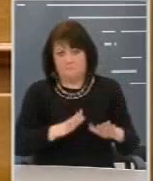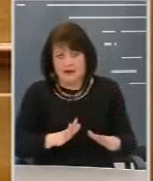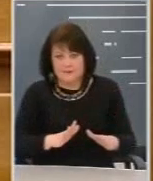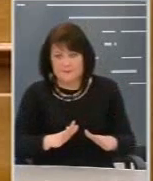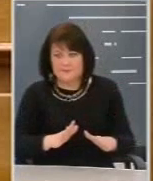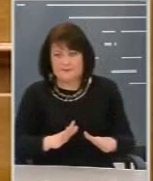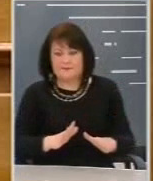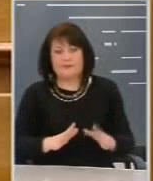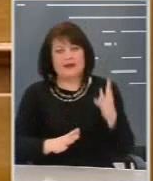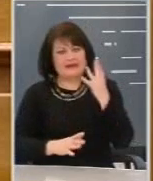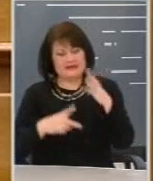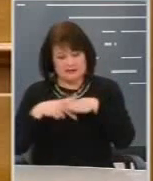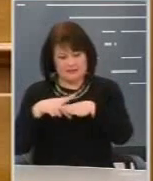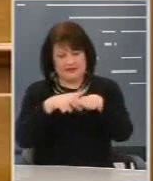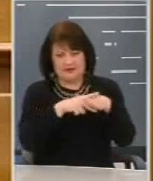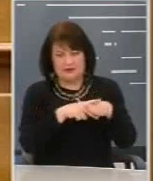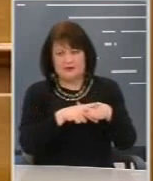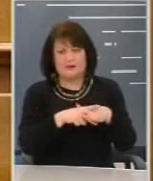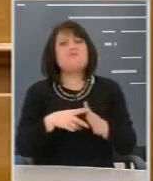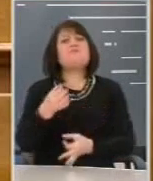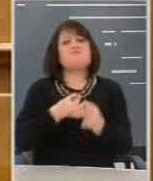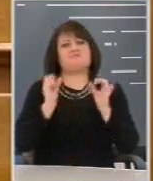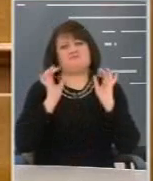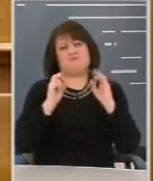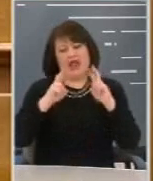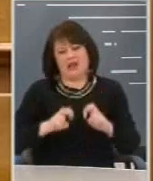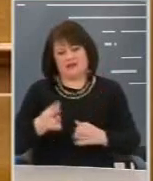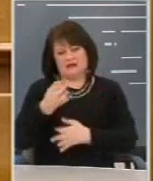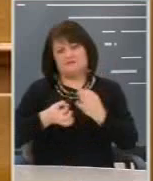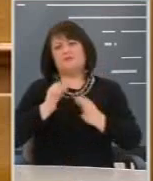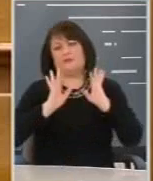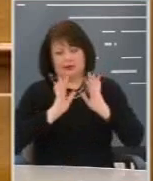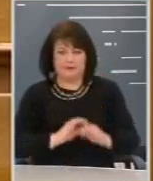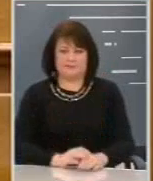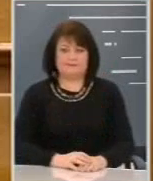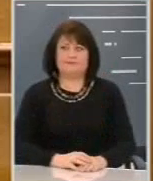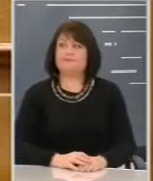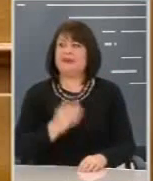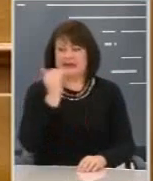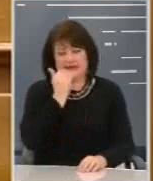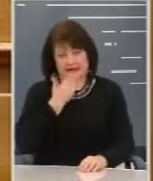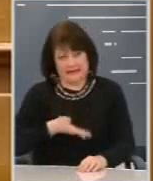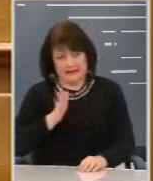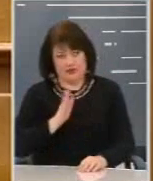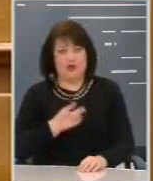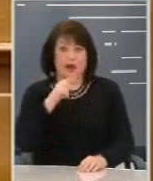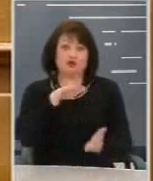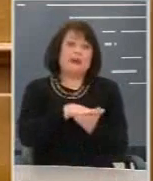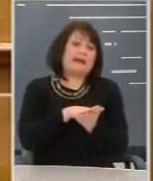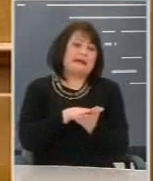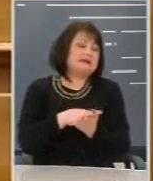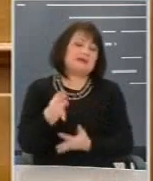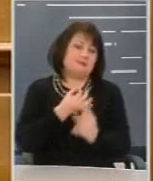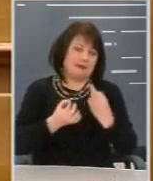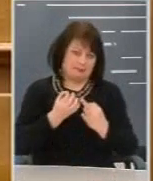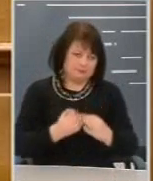πρωτογενέστερα σε 4 τράπεζες κτλ.? Όχι, δεν μας δόθηκαν εξηγήσεις. Αυτά έχουν προκύψει. Και κλείνω γρήγορα με τον έτερο μάρτυρα,